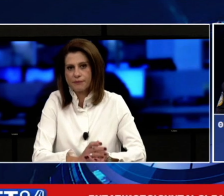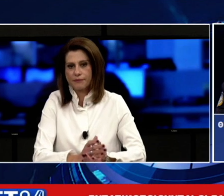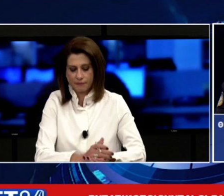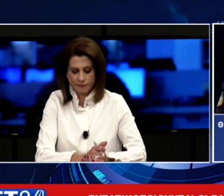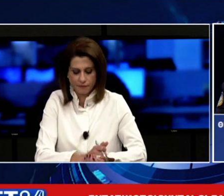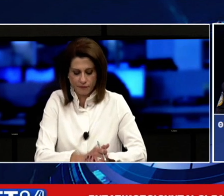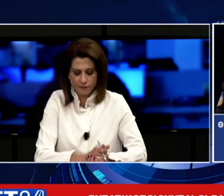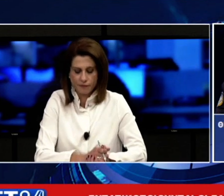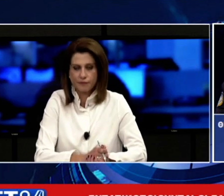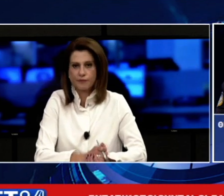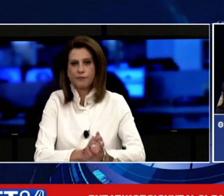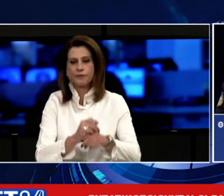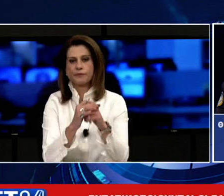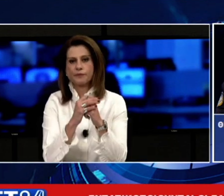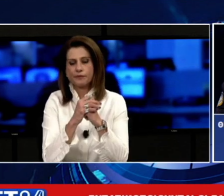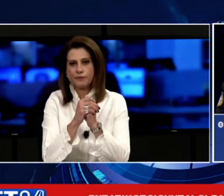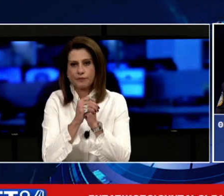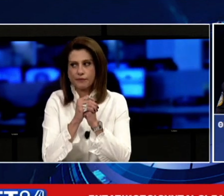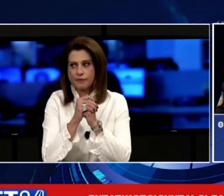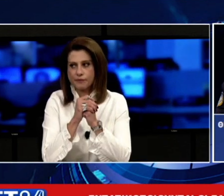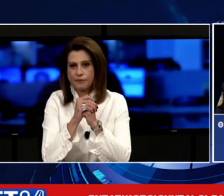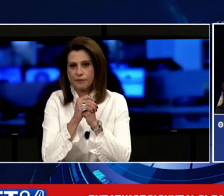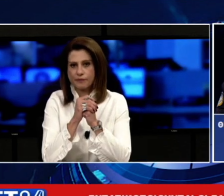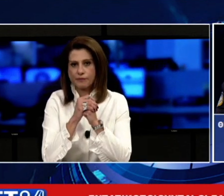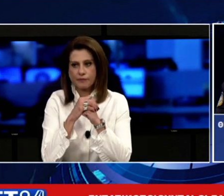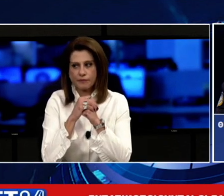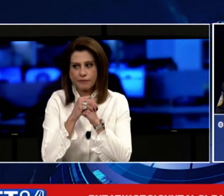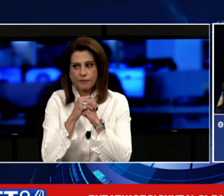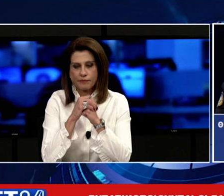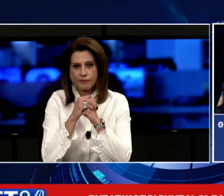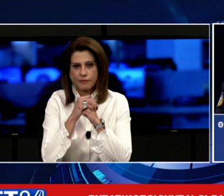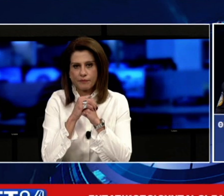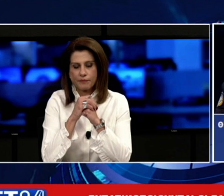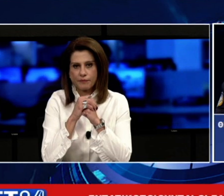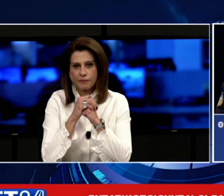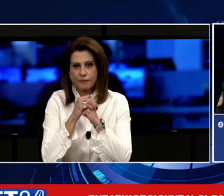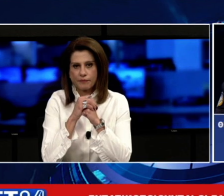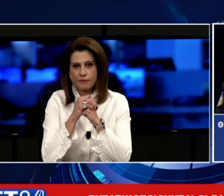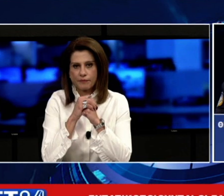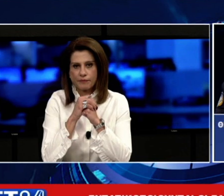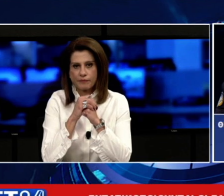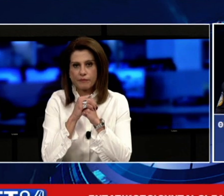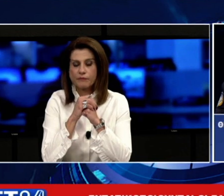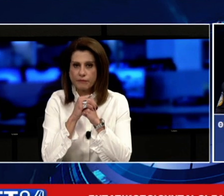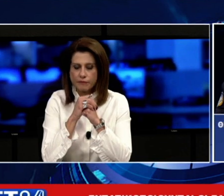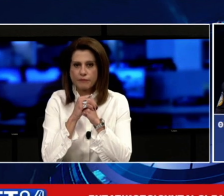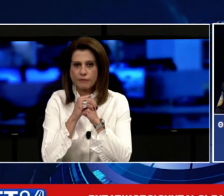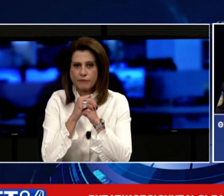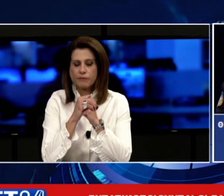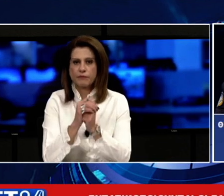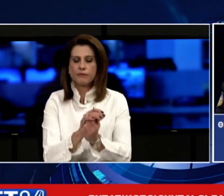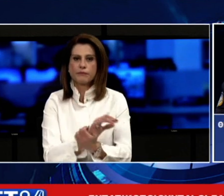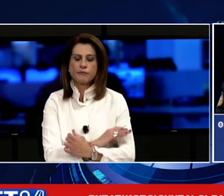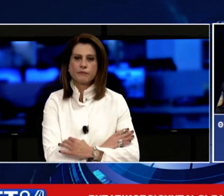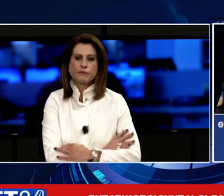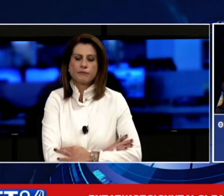που έχουμε αναρτήσει στην επίσημη ιστοσελίδα μας, ο αριθμός των ελέγχων είναι γύρω στις 47.000 μόνο για